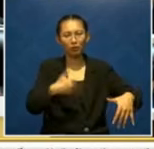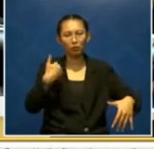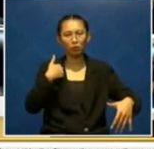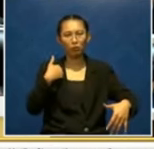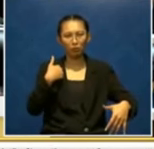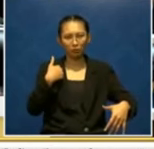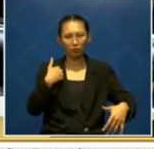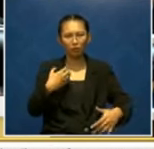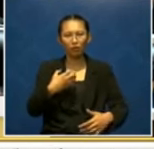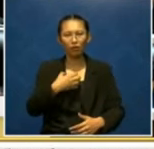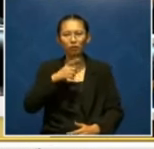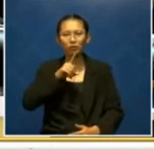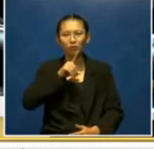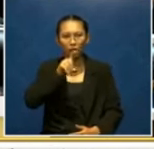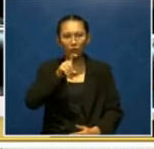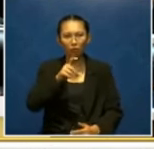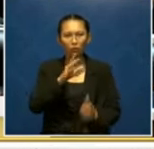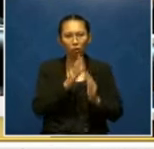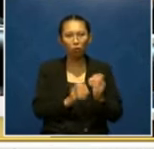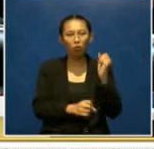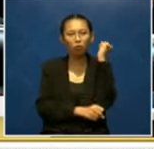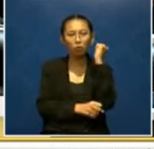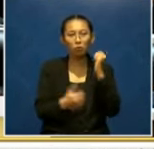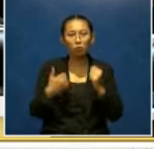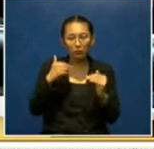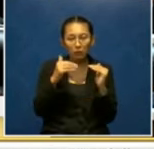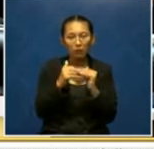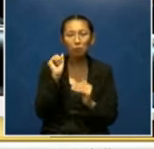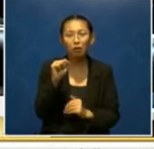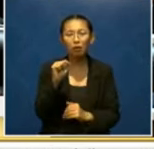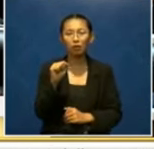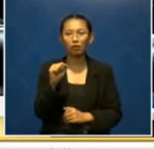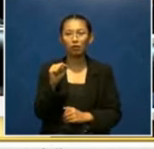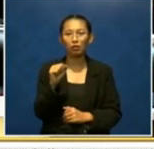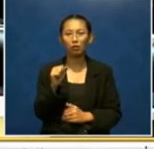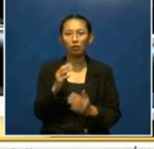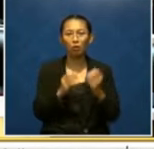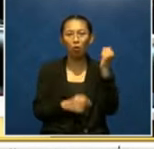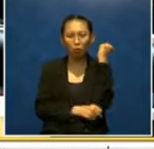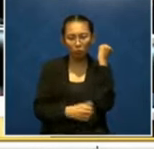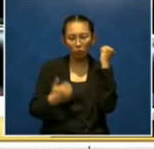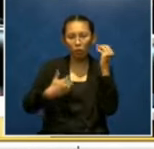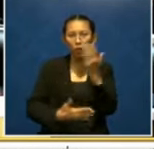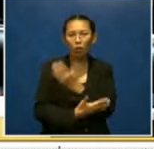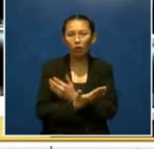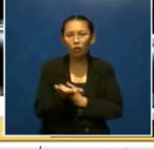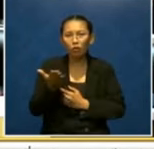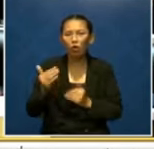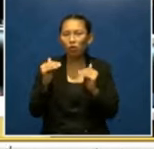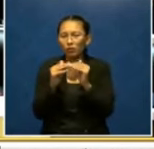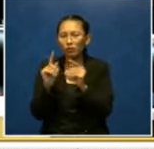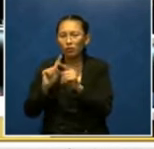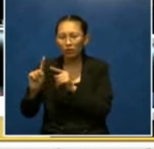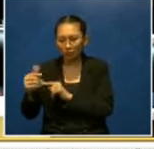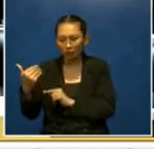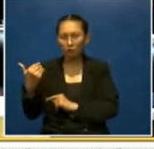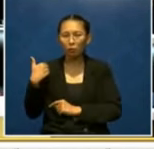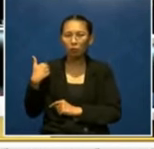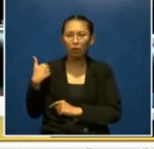ครั้งหนึ่งนะคะว่าคนจนมีสิทธิ์ไหมคะคนจนยังมีโอกาสขอสิทธิ์ในที่ดินทำกินที่อยู่อ